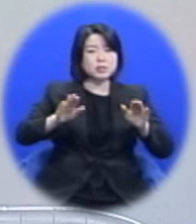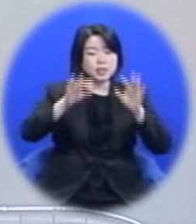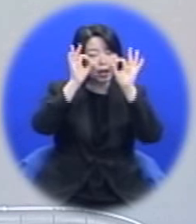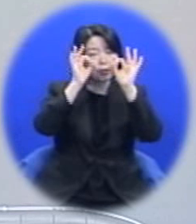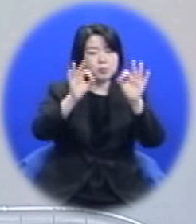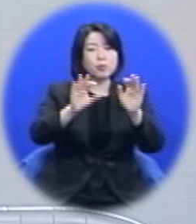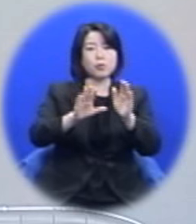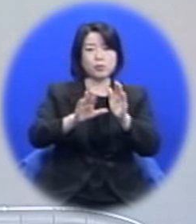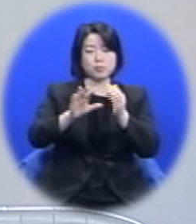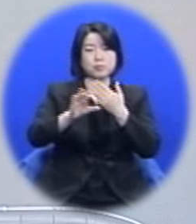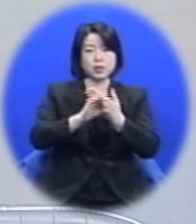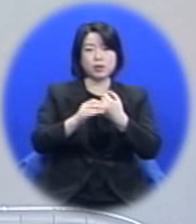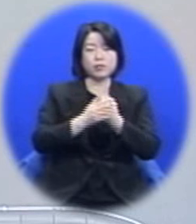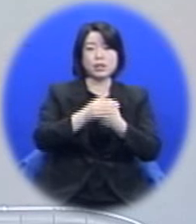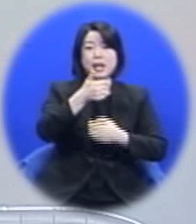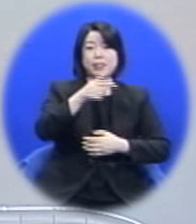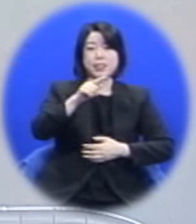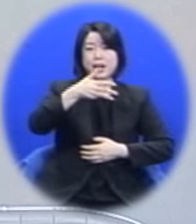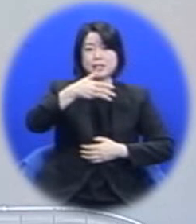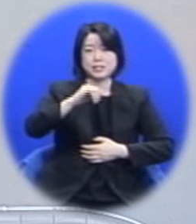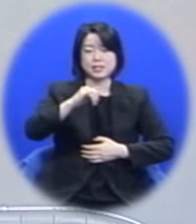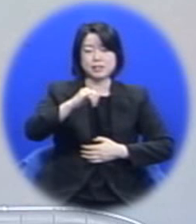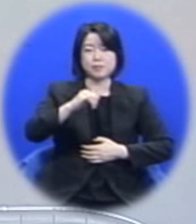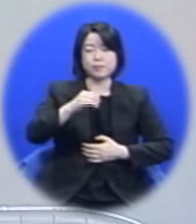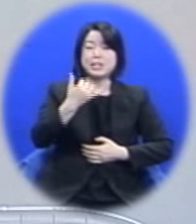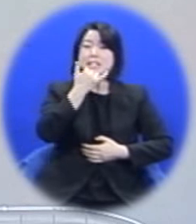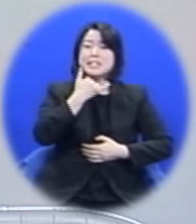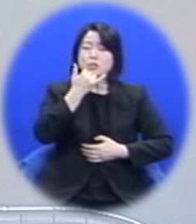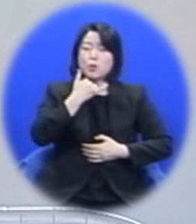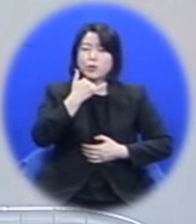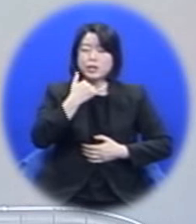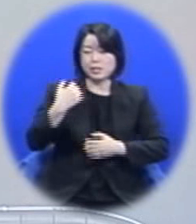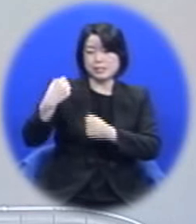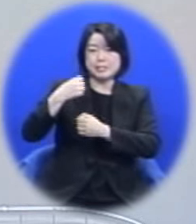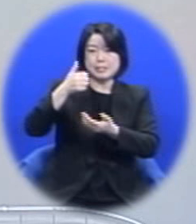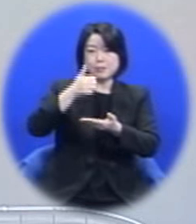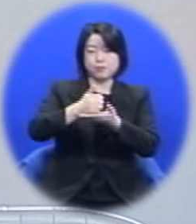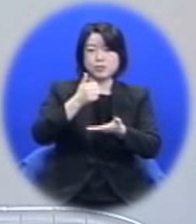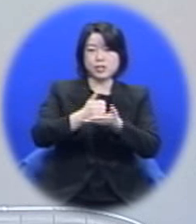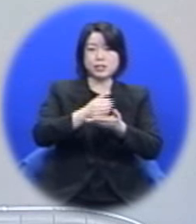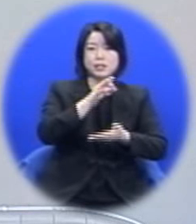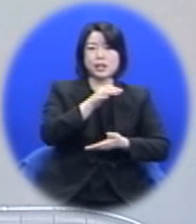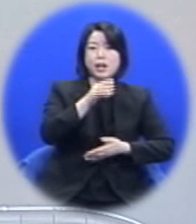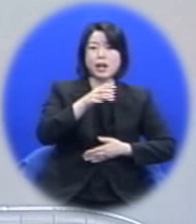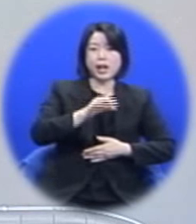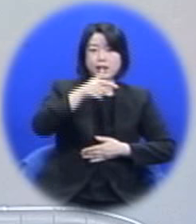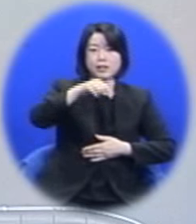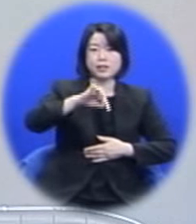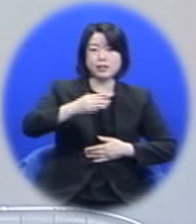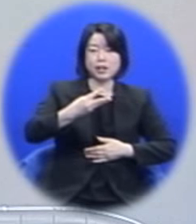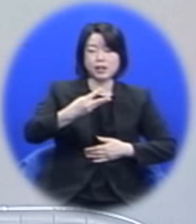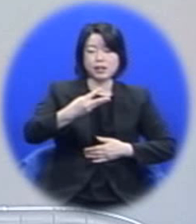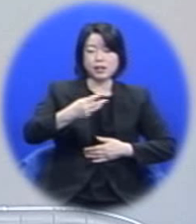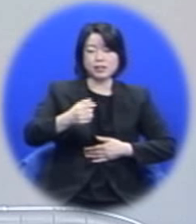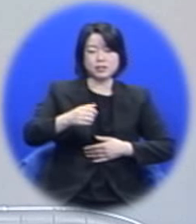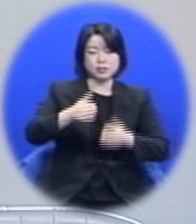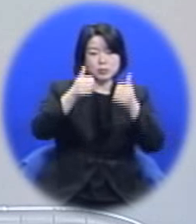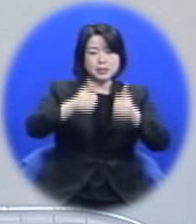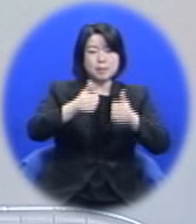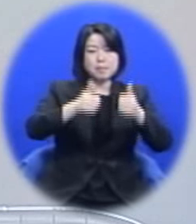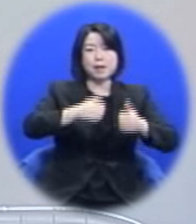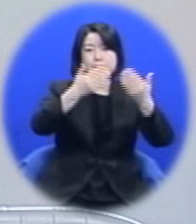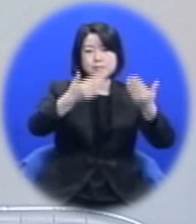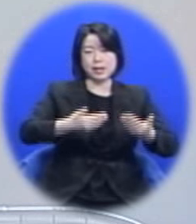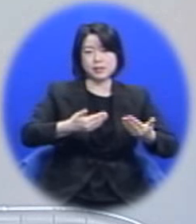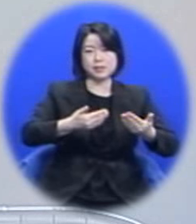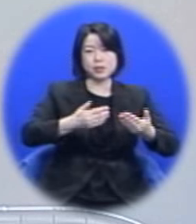나치의 장군 엥겔이라는 장군이 전범 재판을 받는 장면 시작이 됩니다.